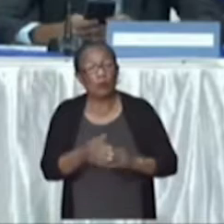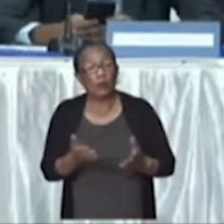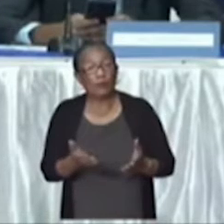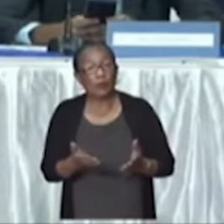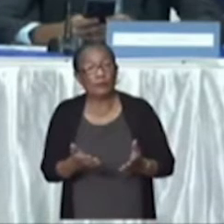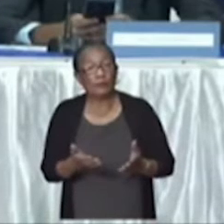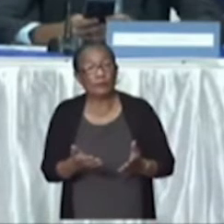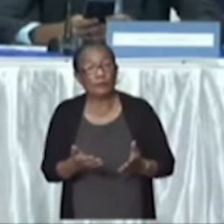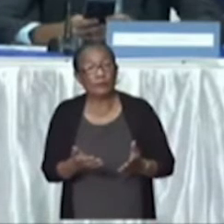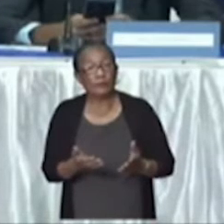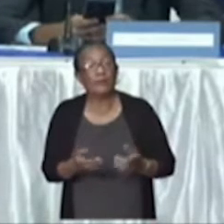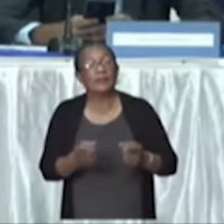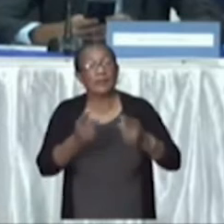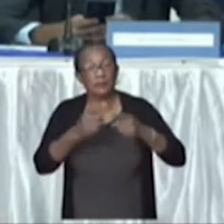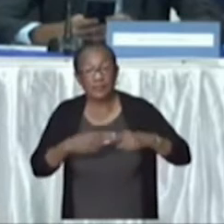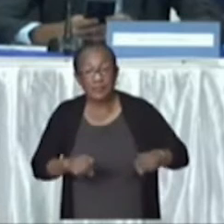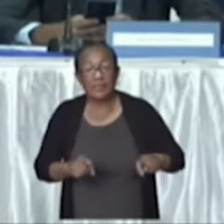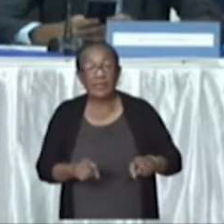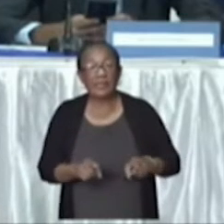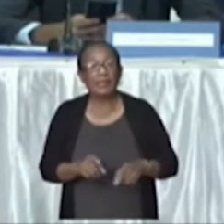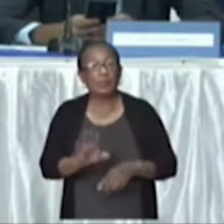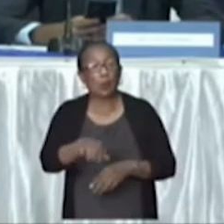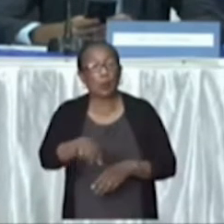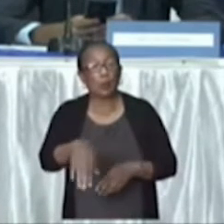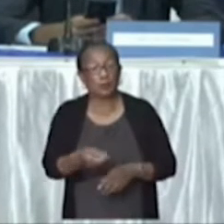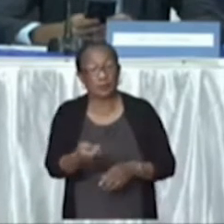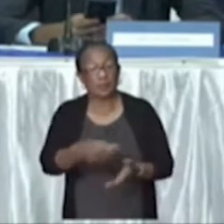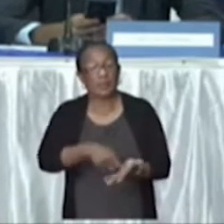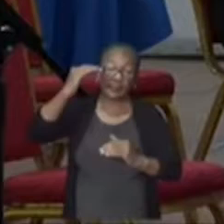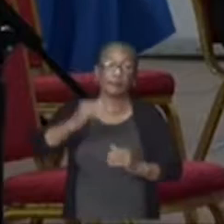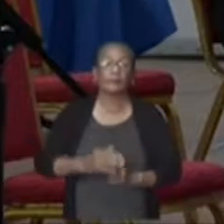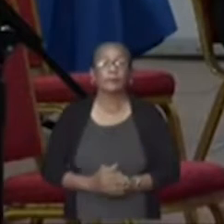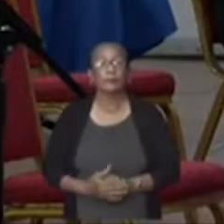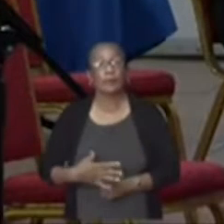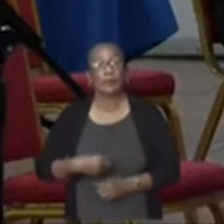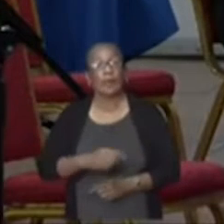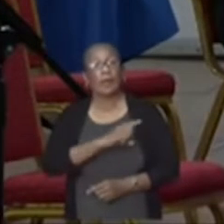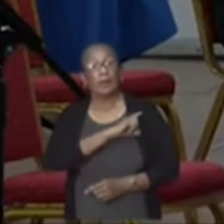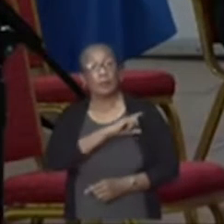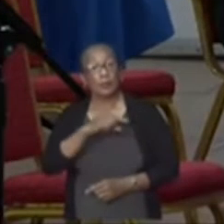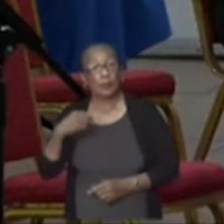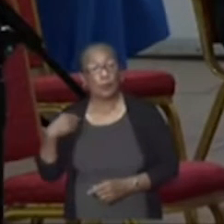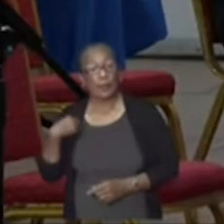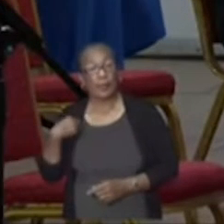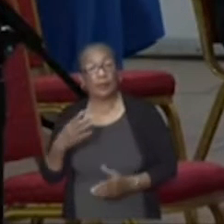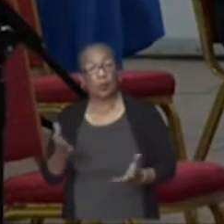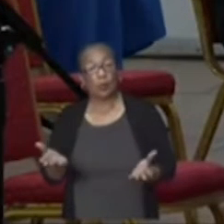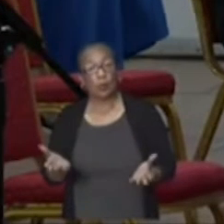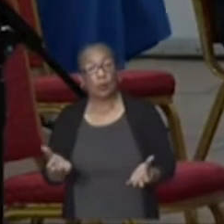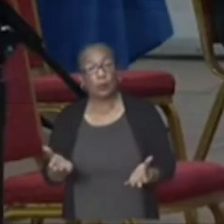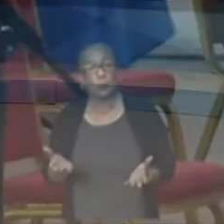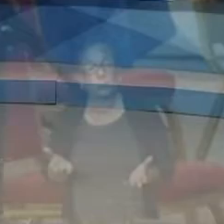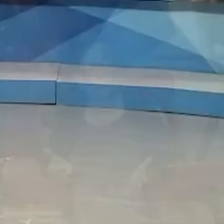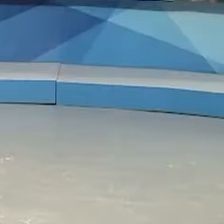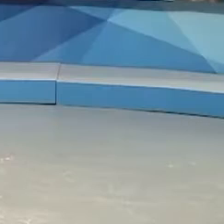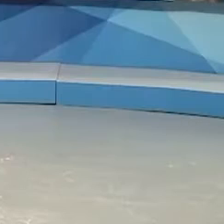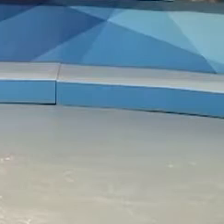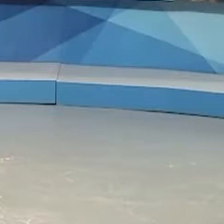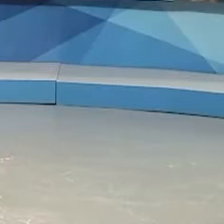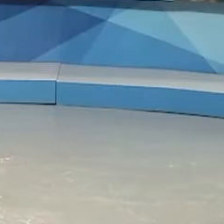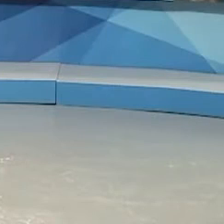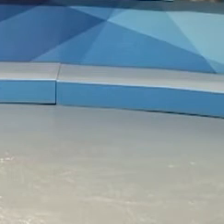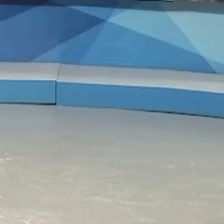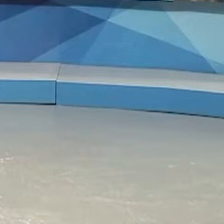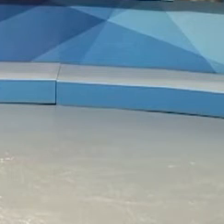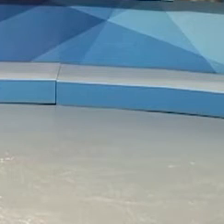dat er voor een stadsrit nu 8 SRD en 50 cent moet worden betaald in plaats van 5 SRD. Minister Giubitana